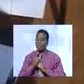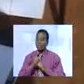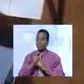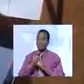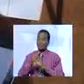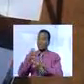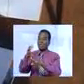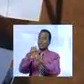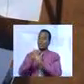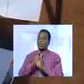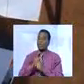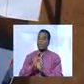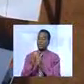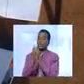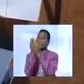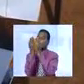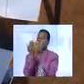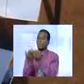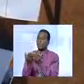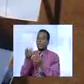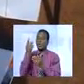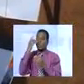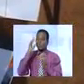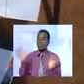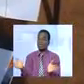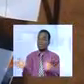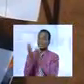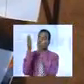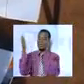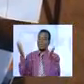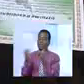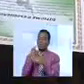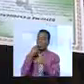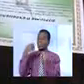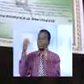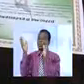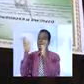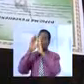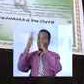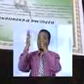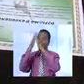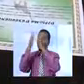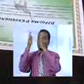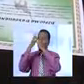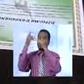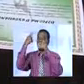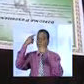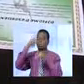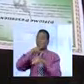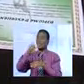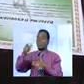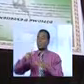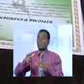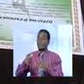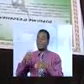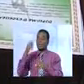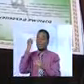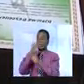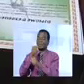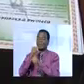diplômes d'excellence en guise d'encouragement et de félicitations pour leur abnégation